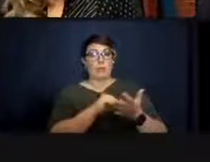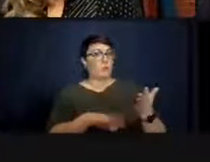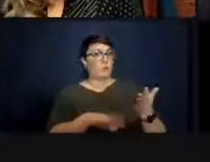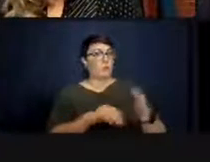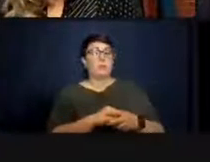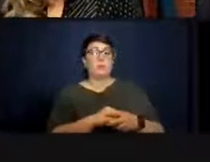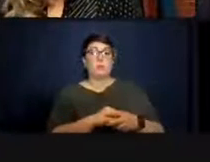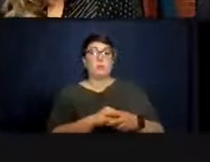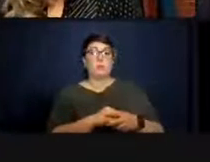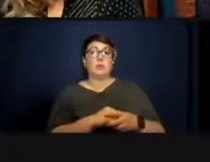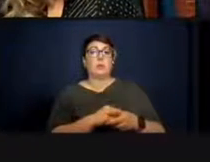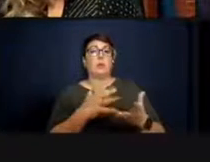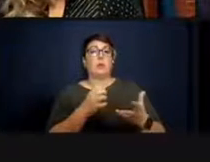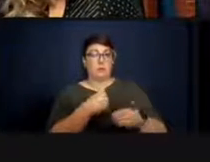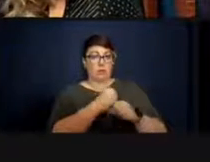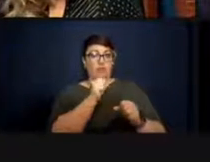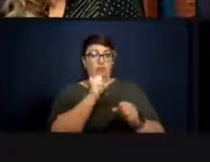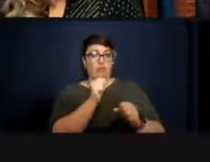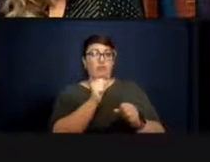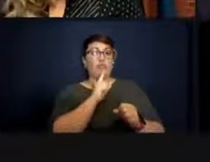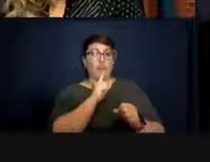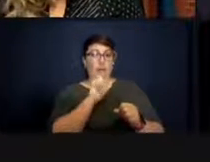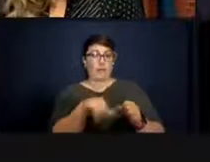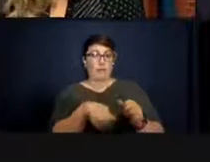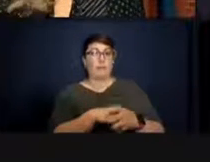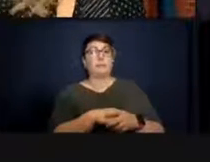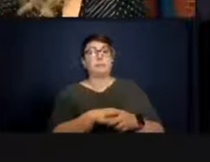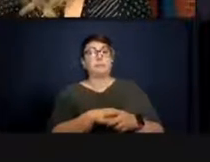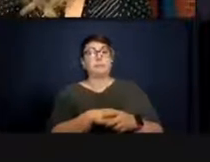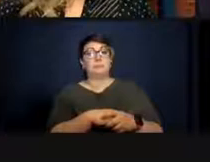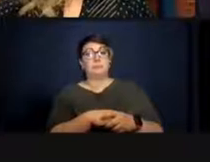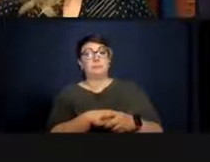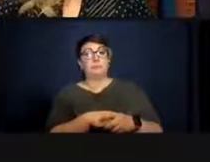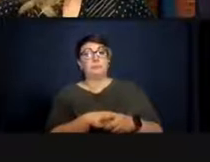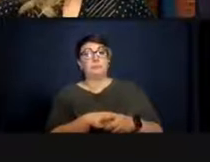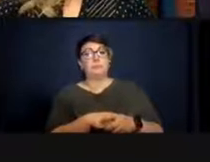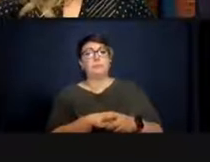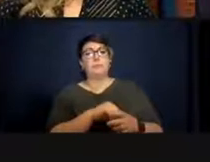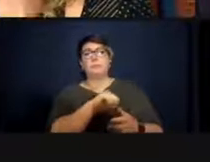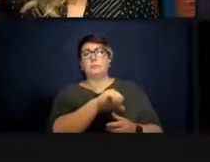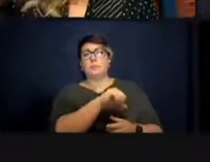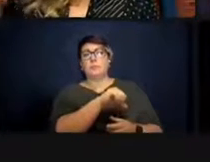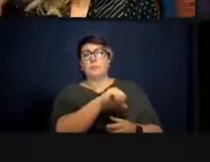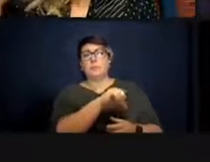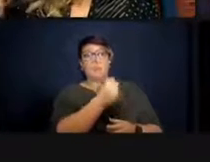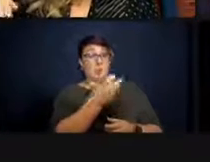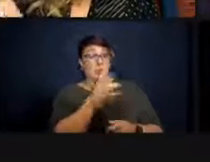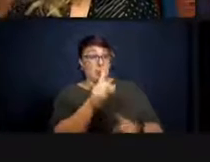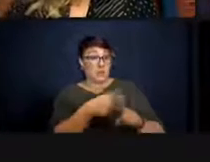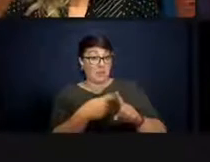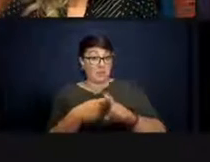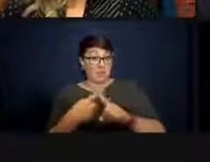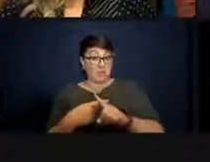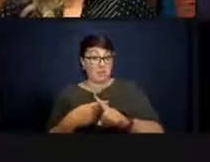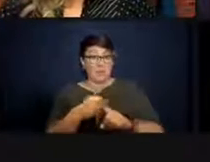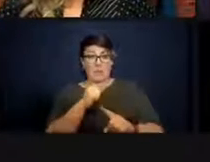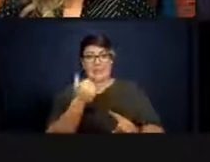بالنظر إلى هشاشة بعض الطلاب، وأريد أن نضمن القيام بهذا الموضوع. وهناك بعض الأمور